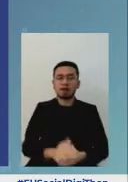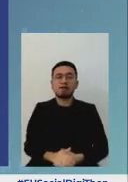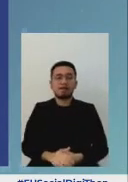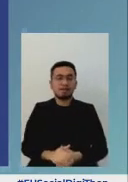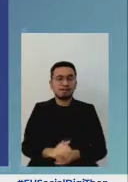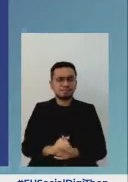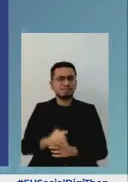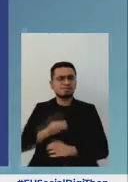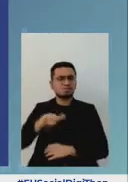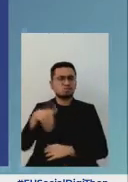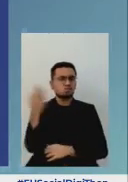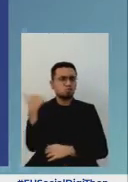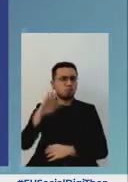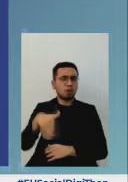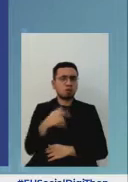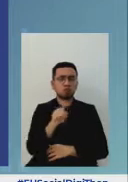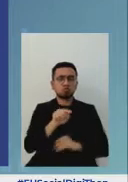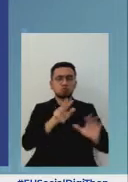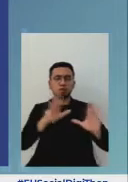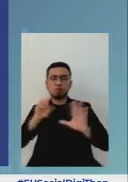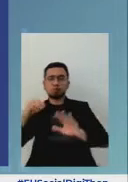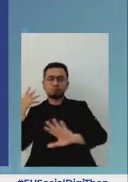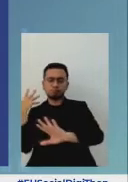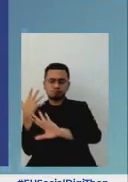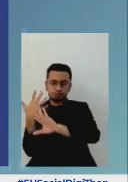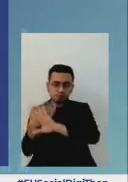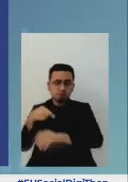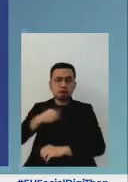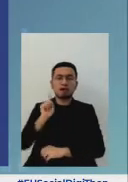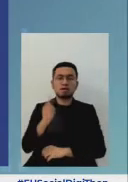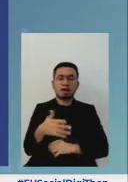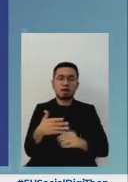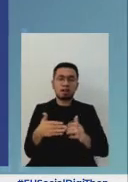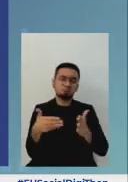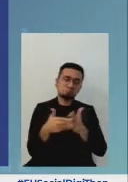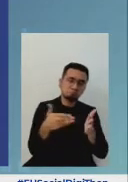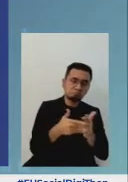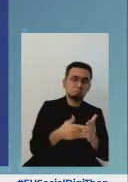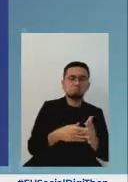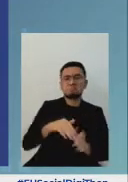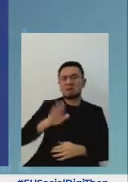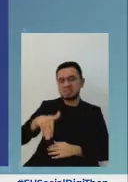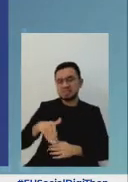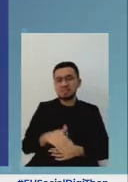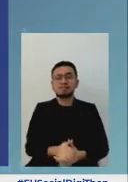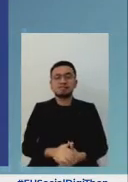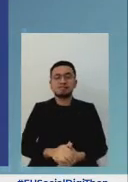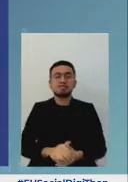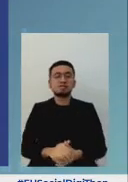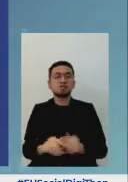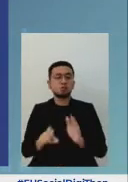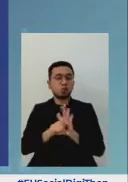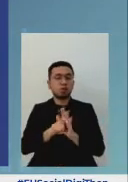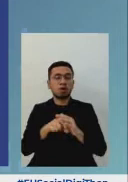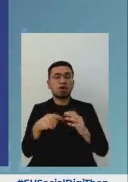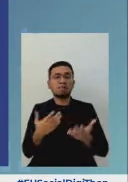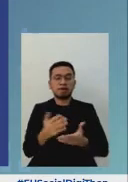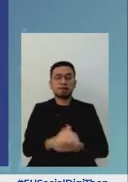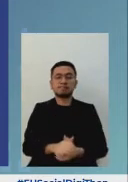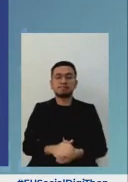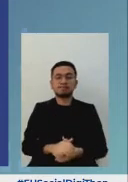ada tantangan atau challenges yang masih harus kita hadapi. Salah satunya adalah persoalan yang sekarang